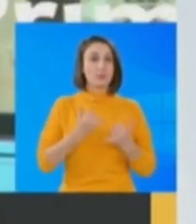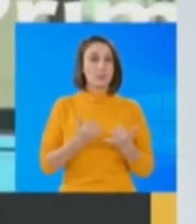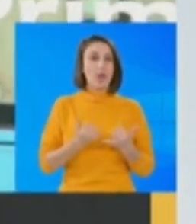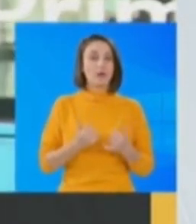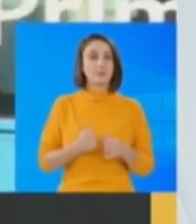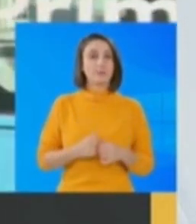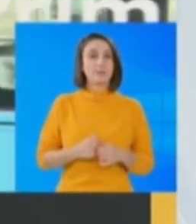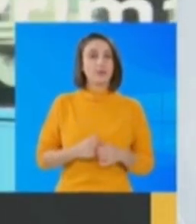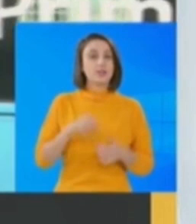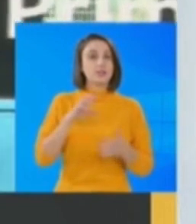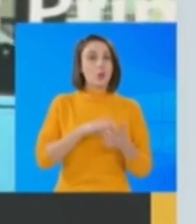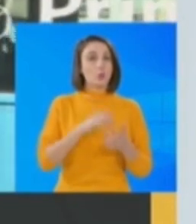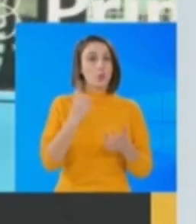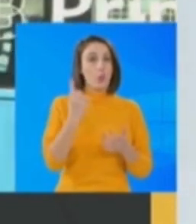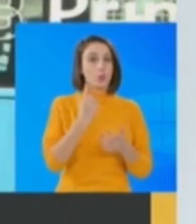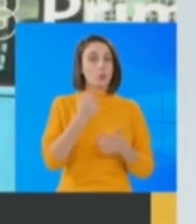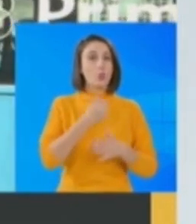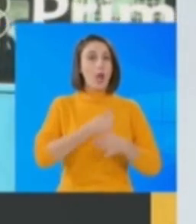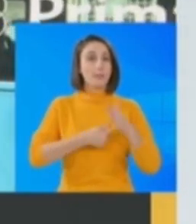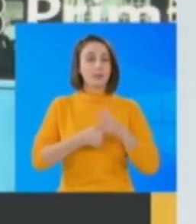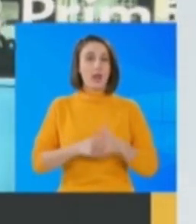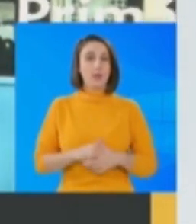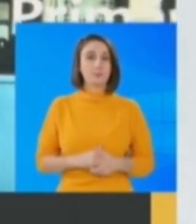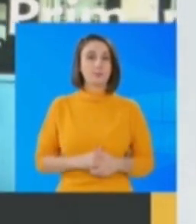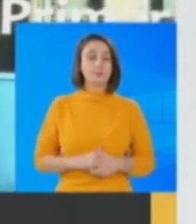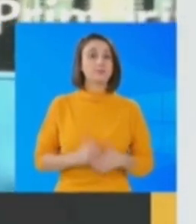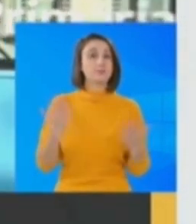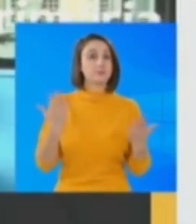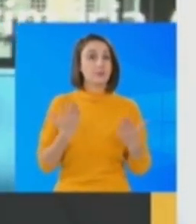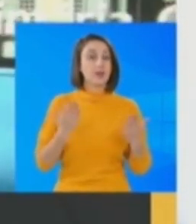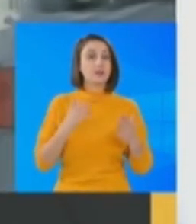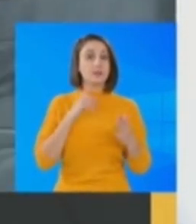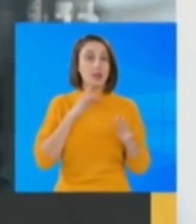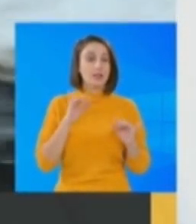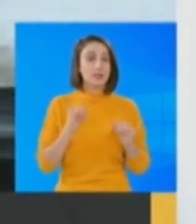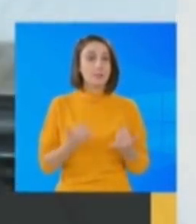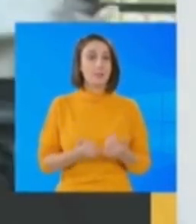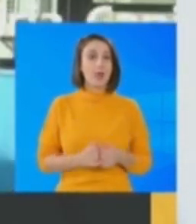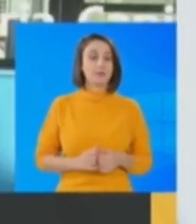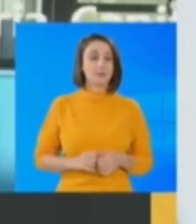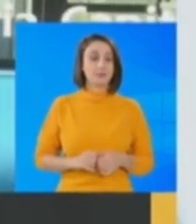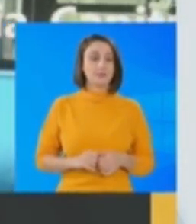un incident în sectorul 1 al capitalei care s-a